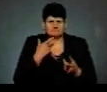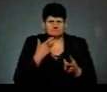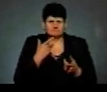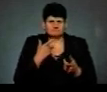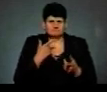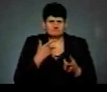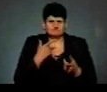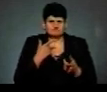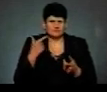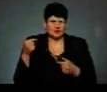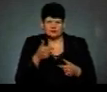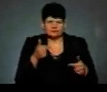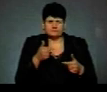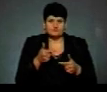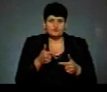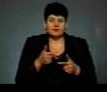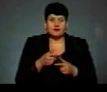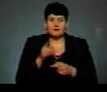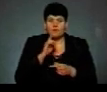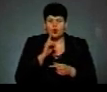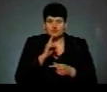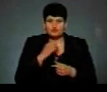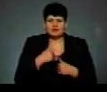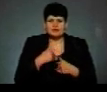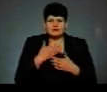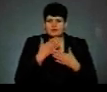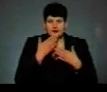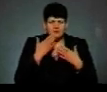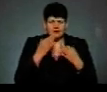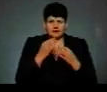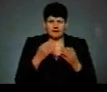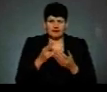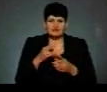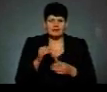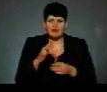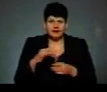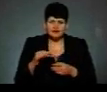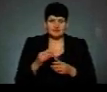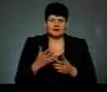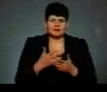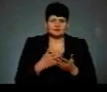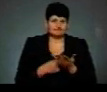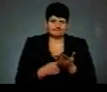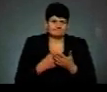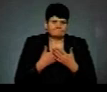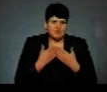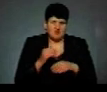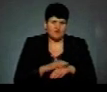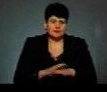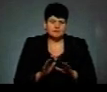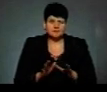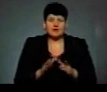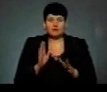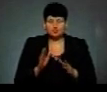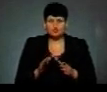погрозою могло й бути випите, але поки що ми будь-яких даних, щоб підтверджували факт вбивства, не маємо. Звичайно, ми будемо в